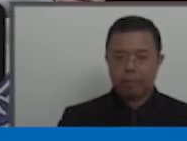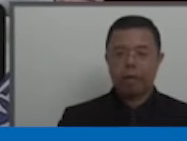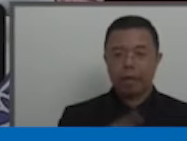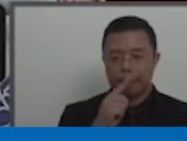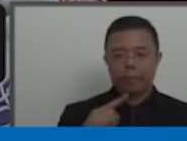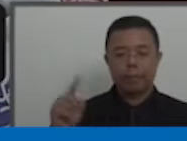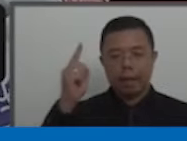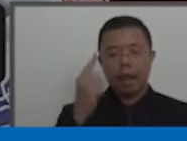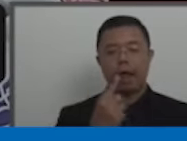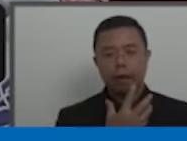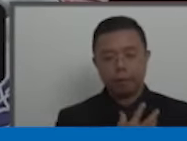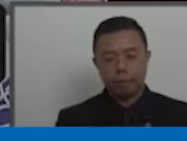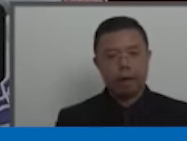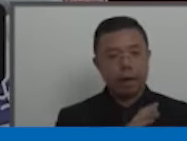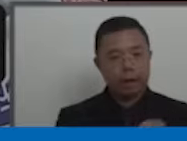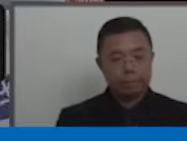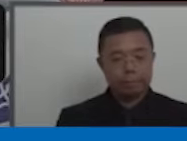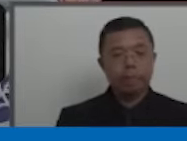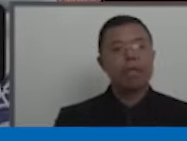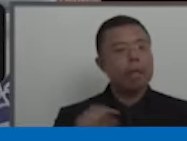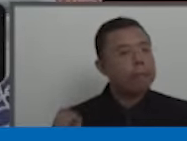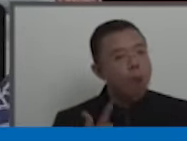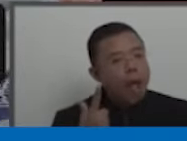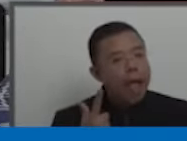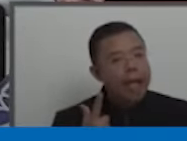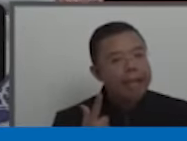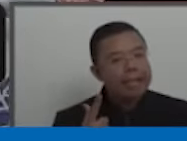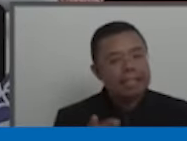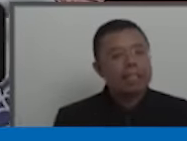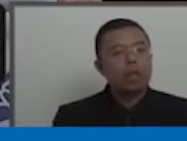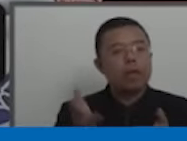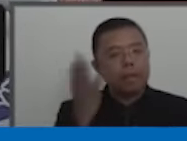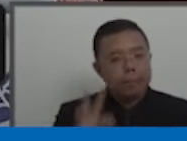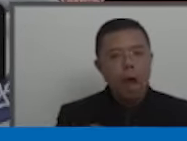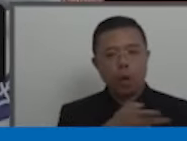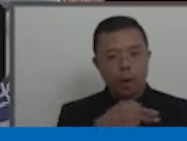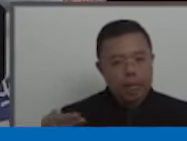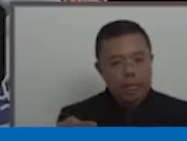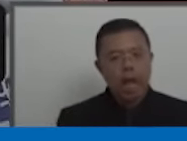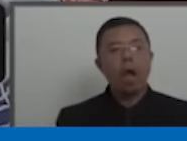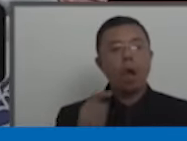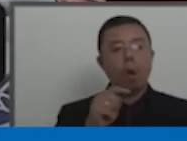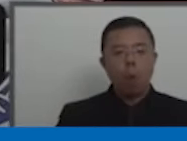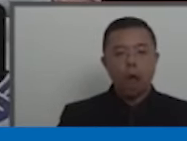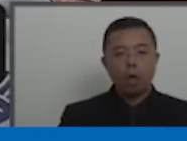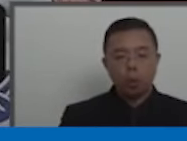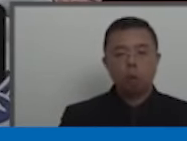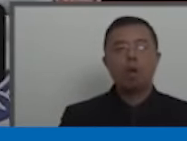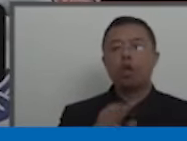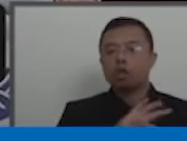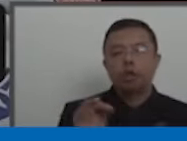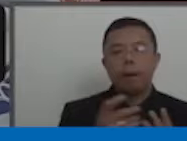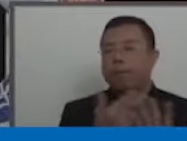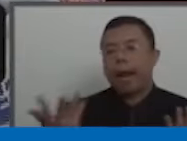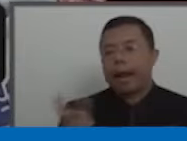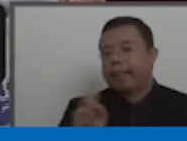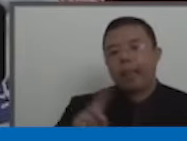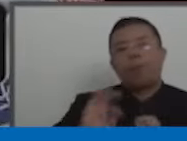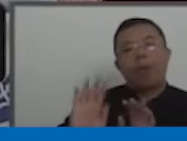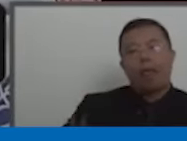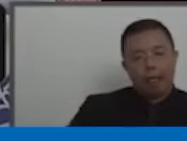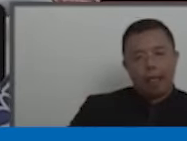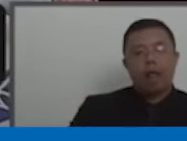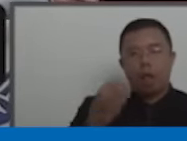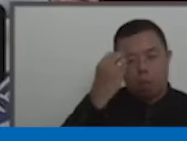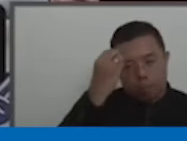Bismillahirrahmanirrahim kita mulai sebuah era baru Indonesia era di mana tidak satu rakyat pun ditinggalkan no